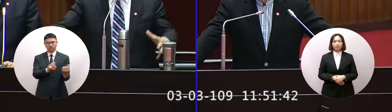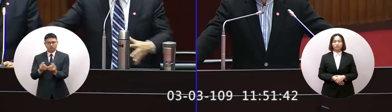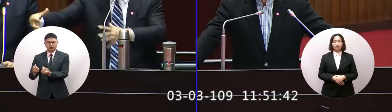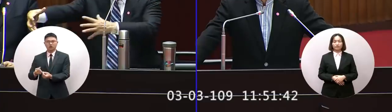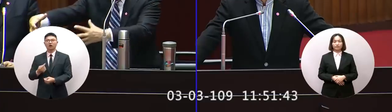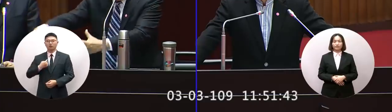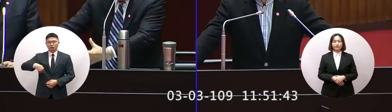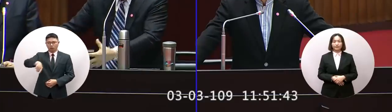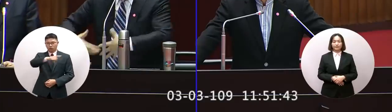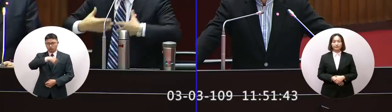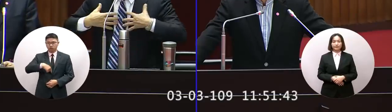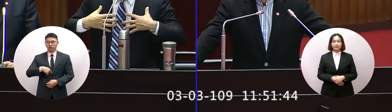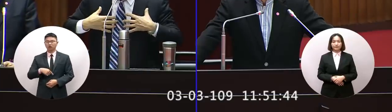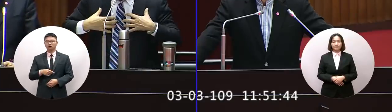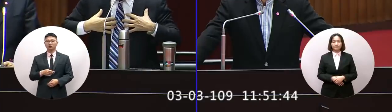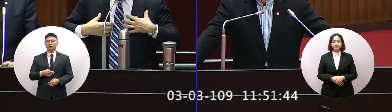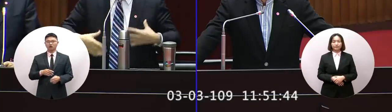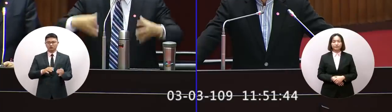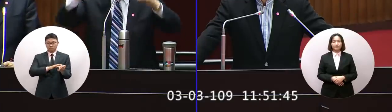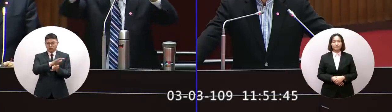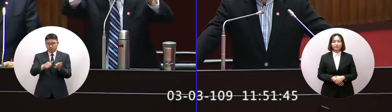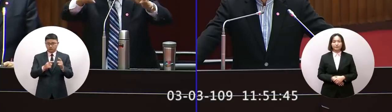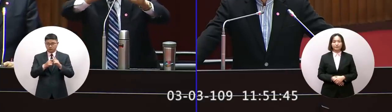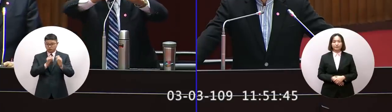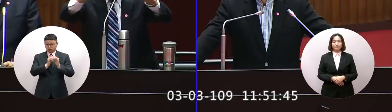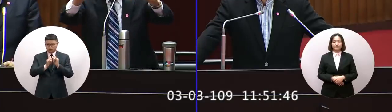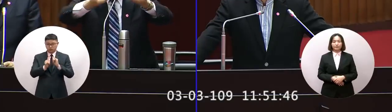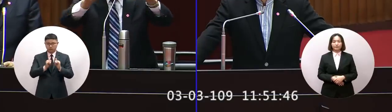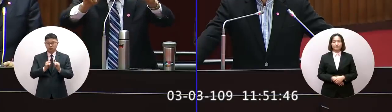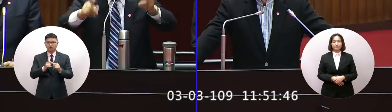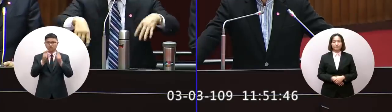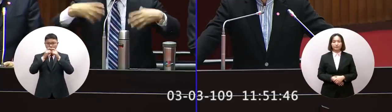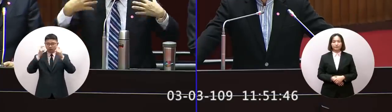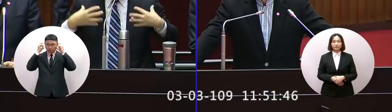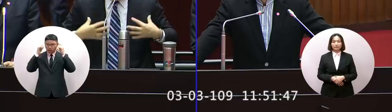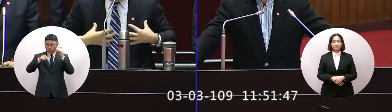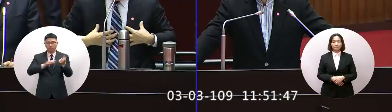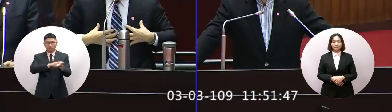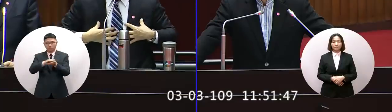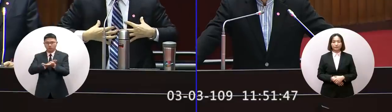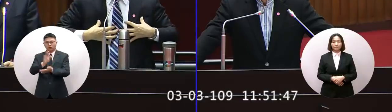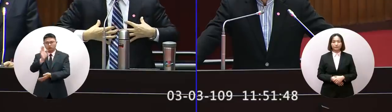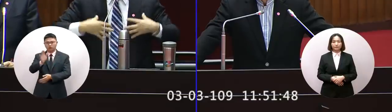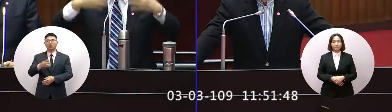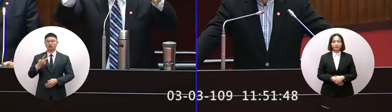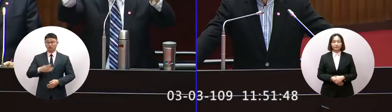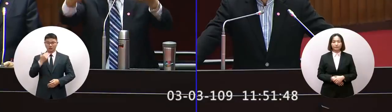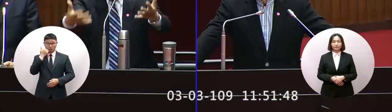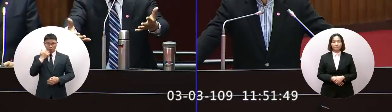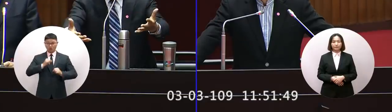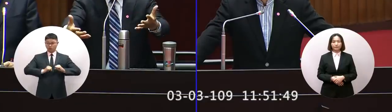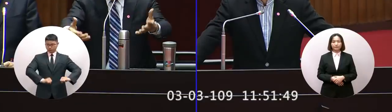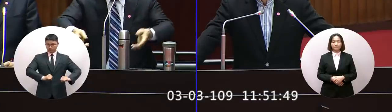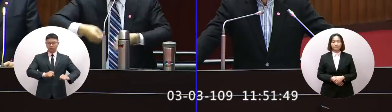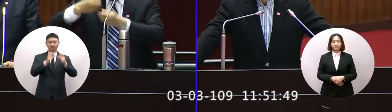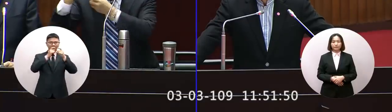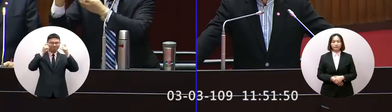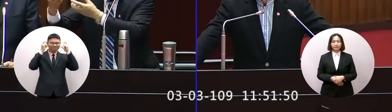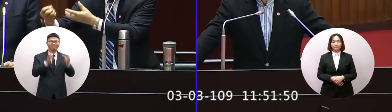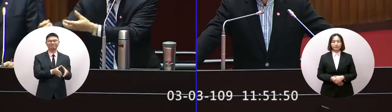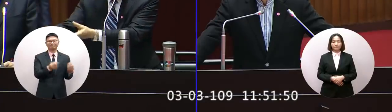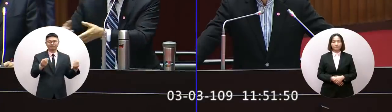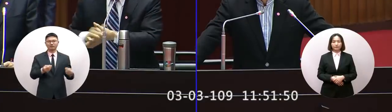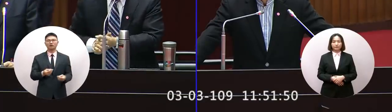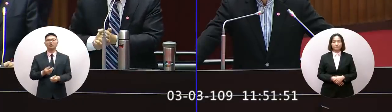我們要讓全民口罩不會亂然後健康的人不用戴口罩